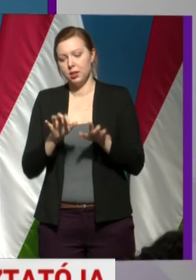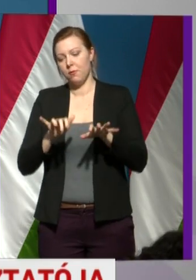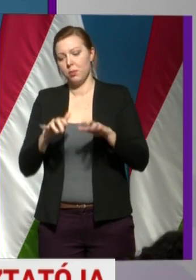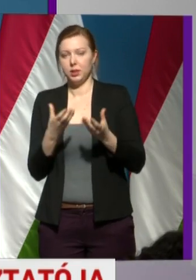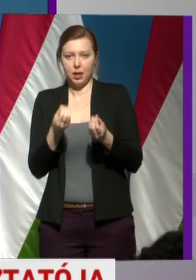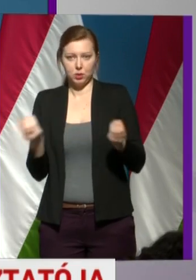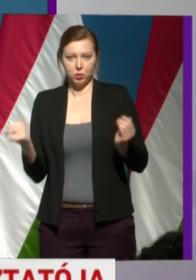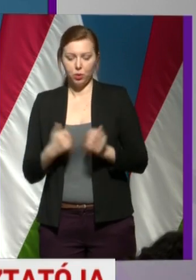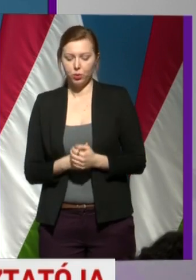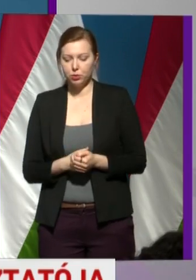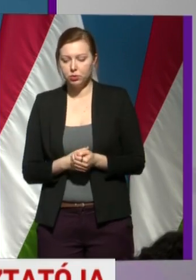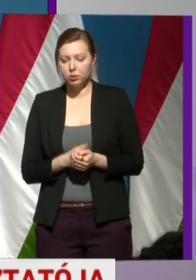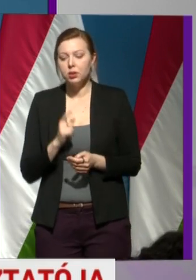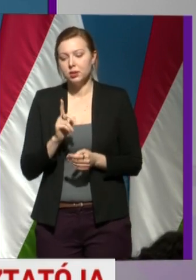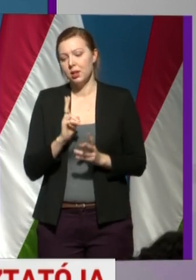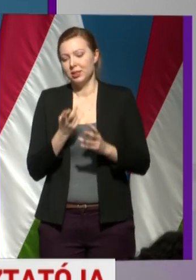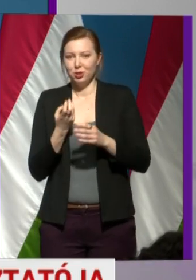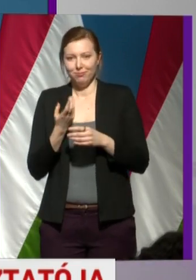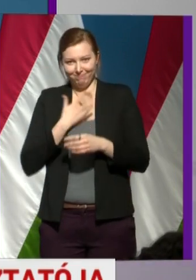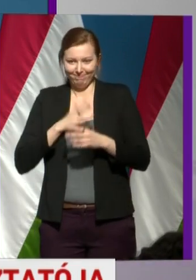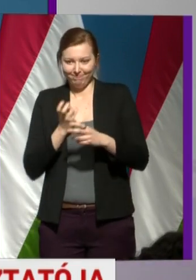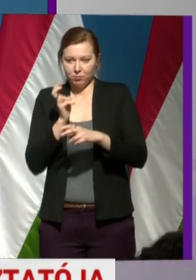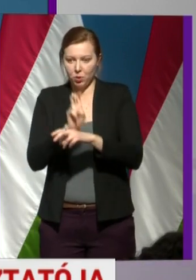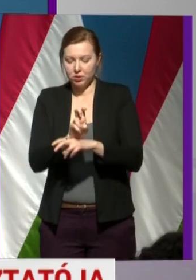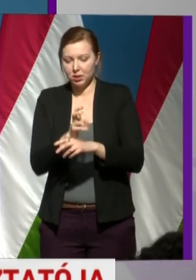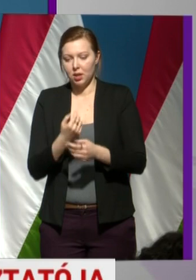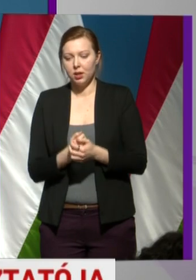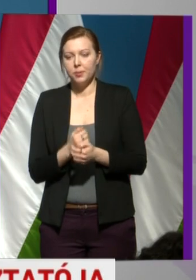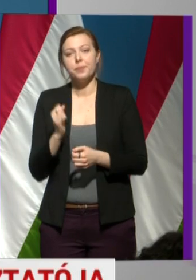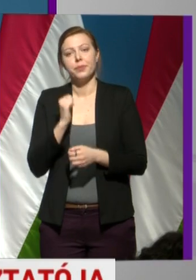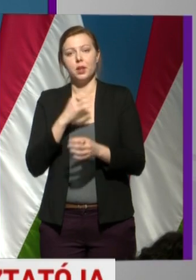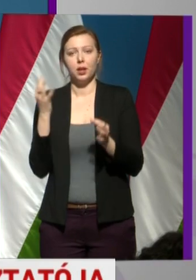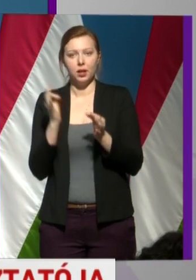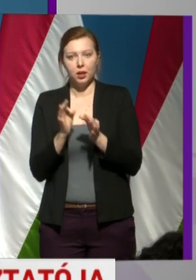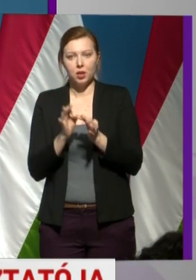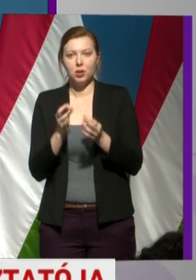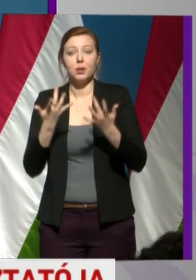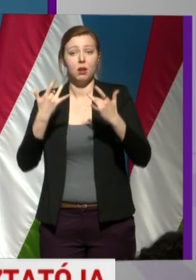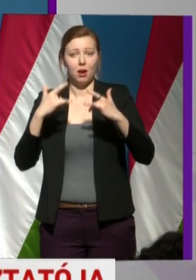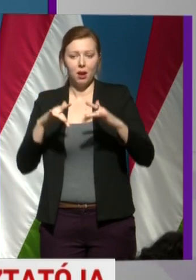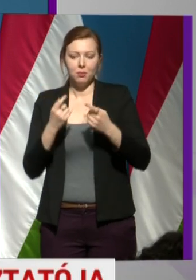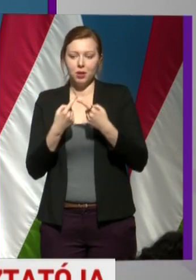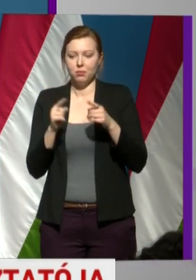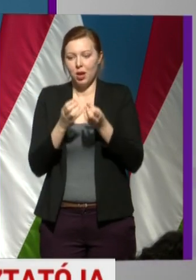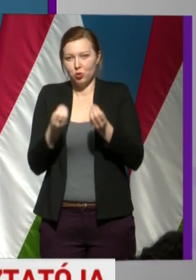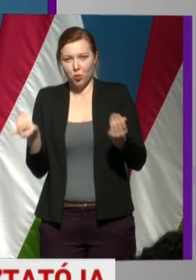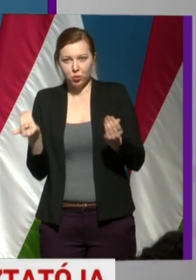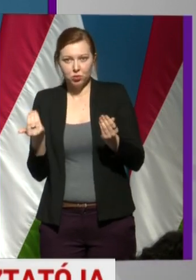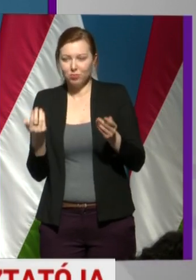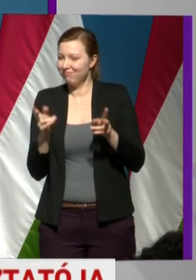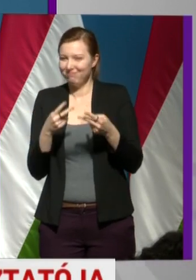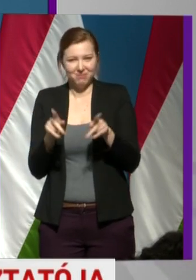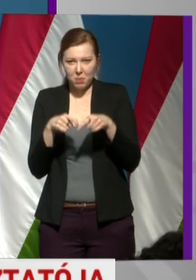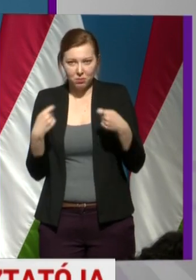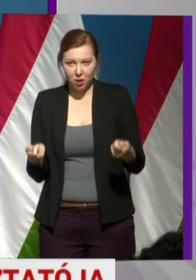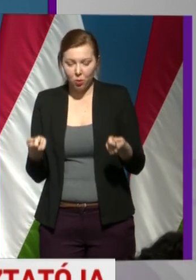informatikai eszközökhöz, de azt is hozzátenném, hogy számos esetben egyébként, ha helyben más módon ez nem oldható